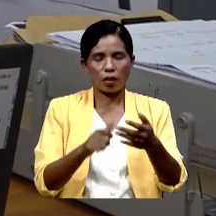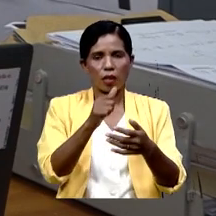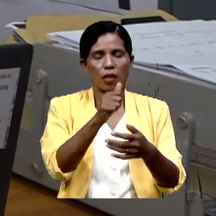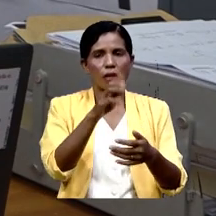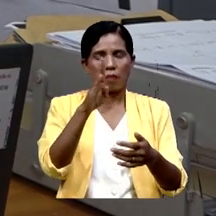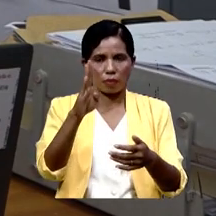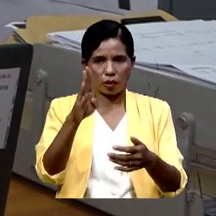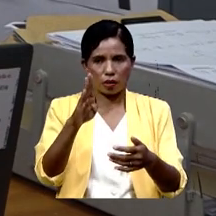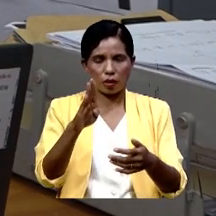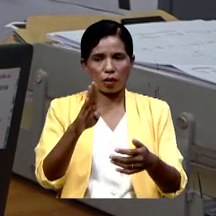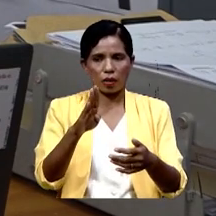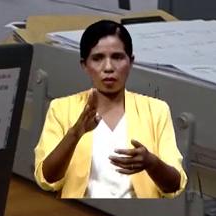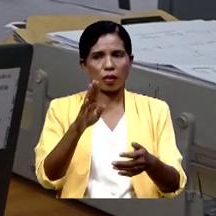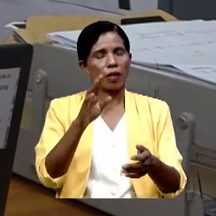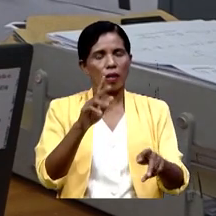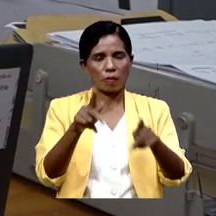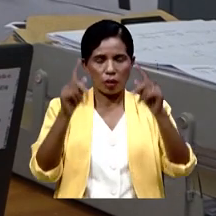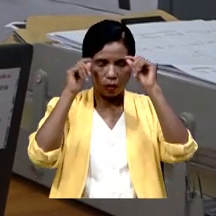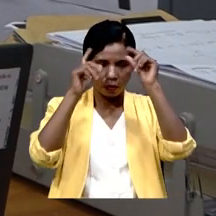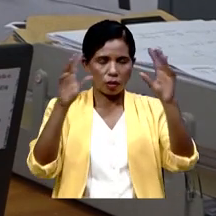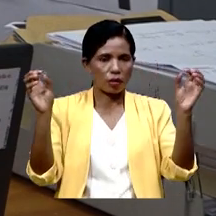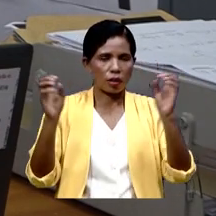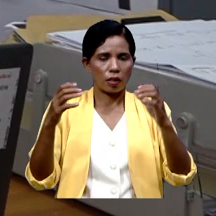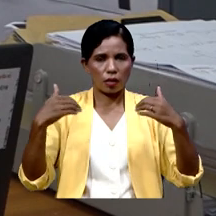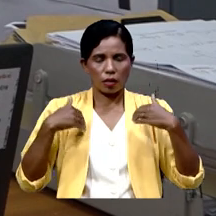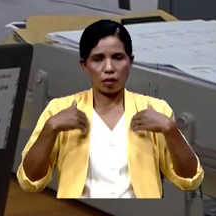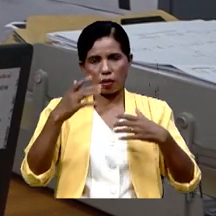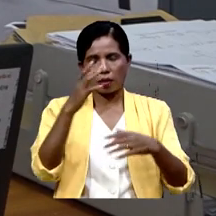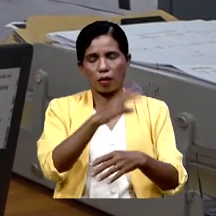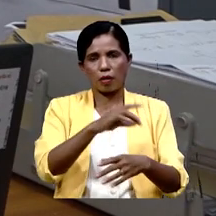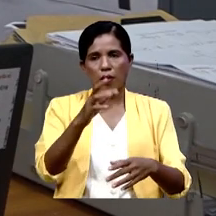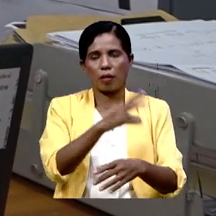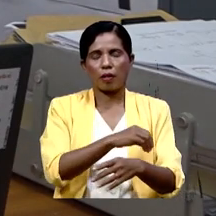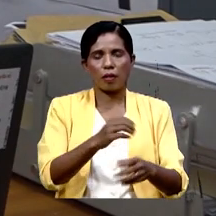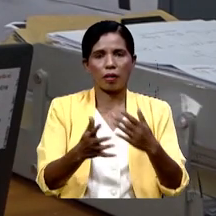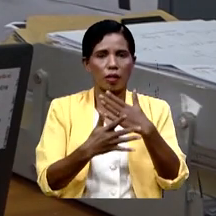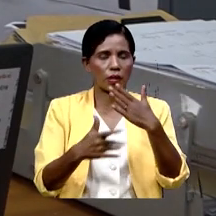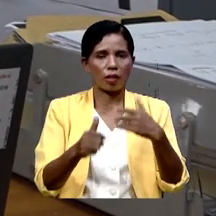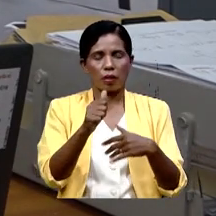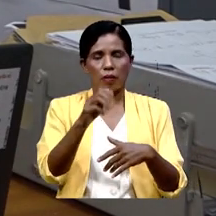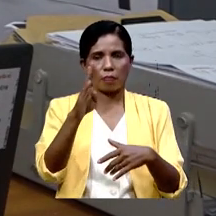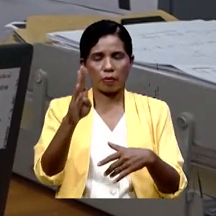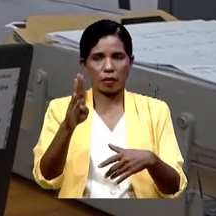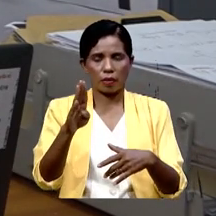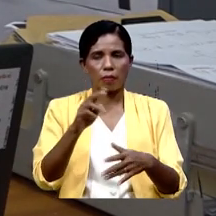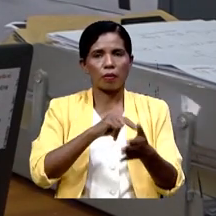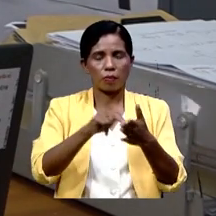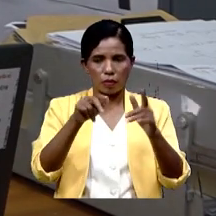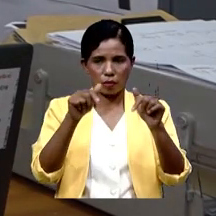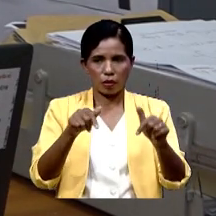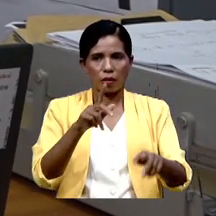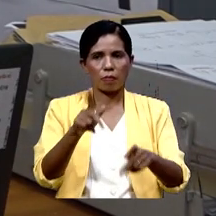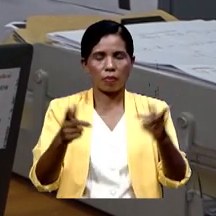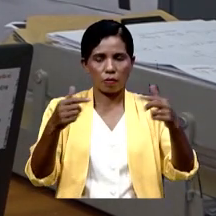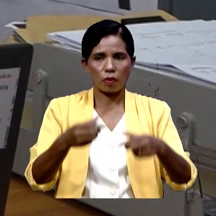ita menus lah lima re, bye bye ne pasien ne be presija mos numero ne be kik, iya mane be